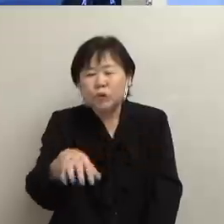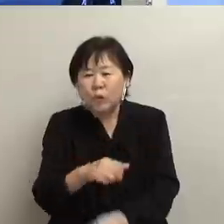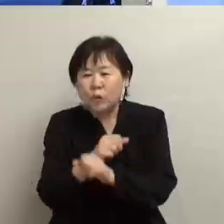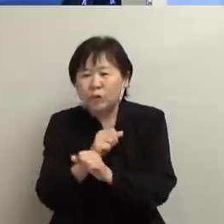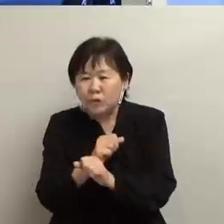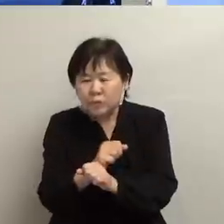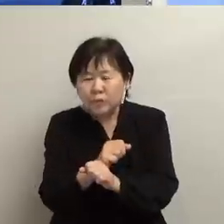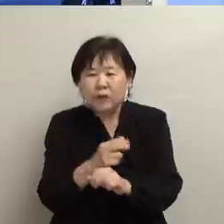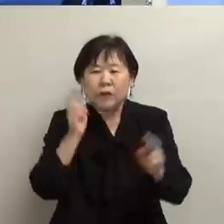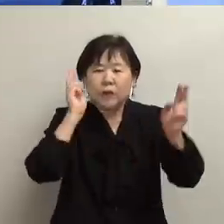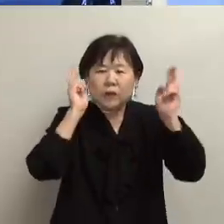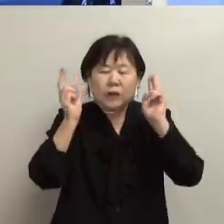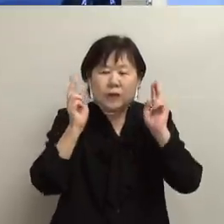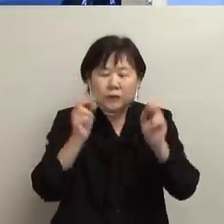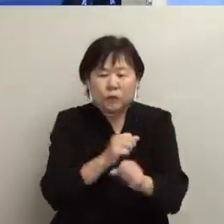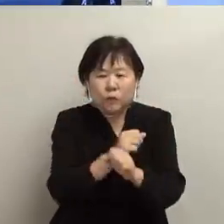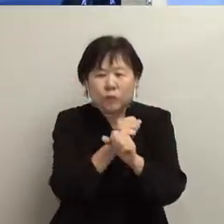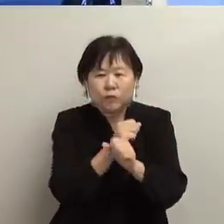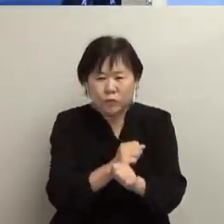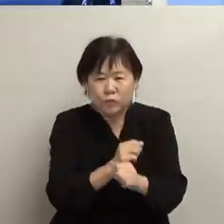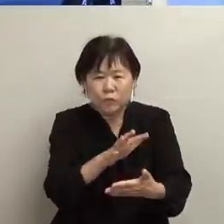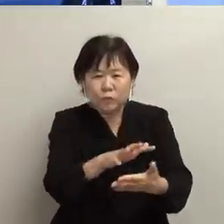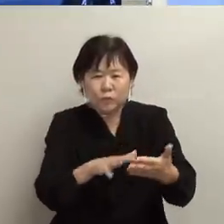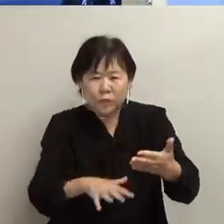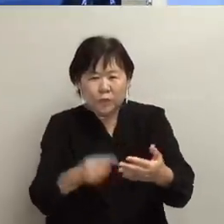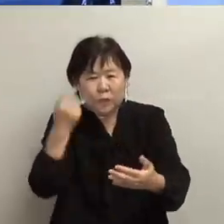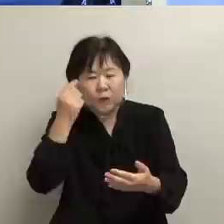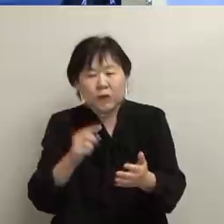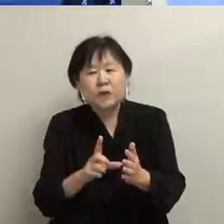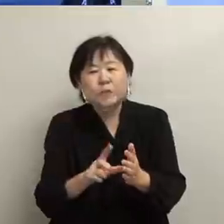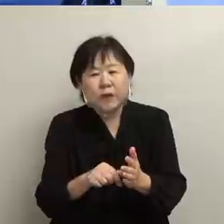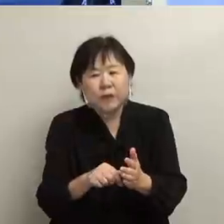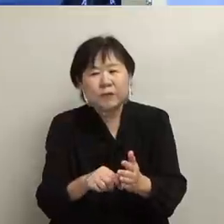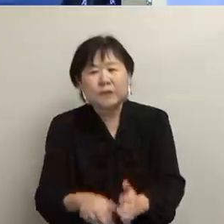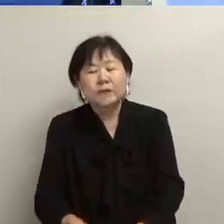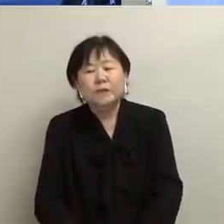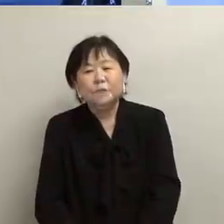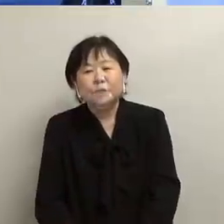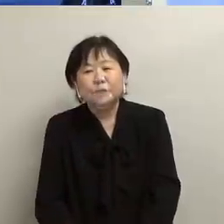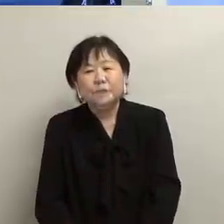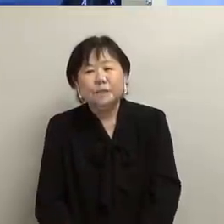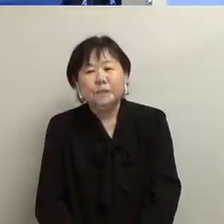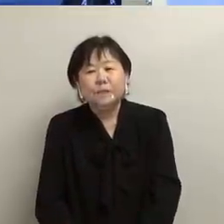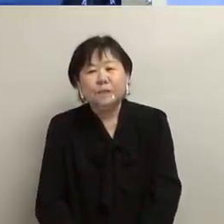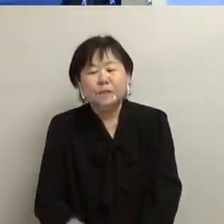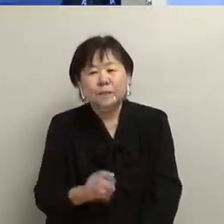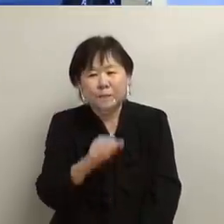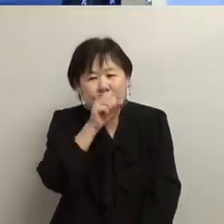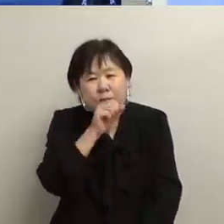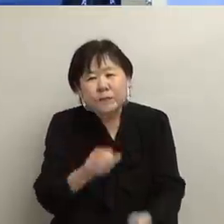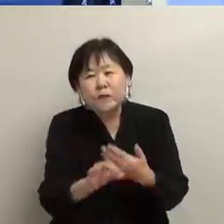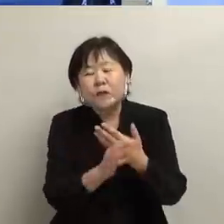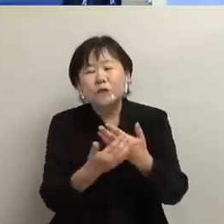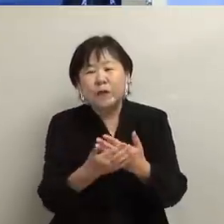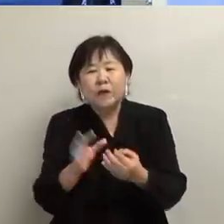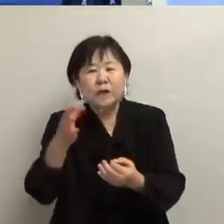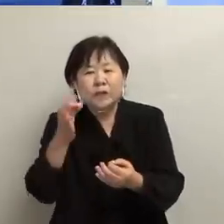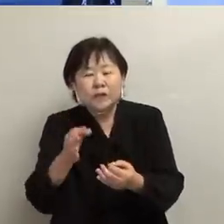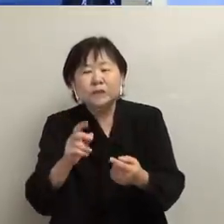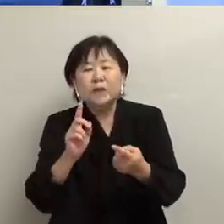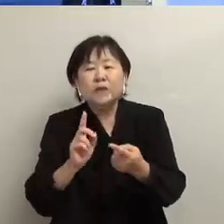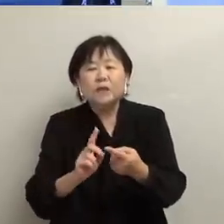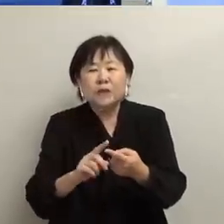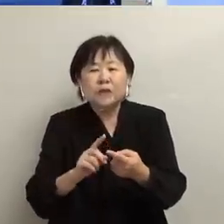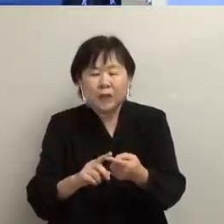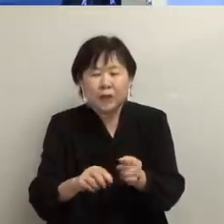の取り組みのデータから考えるとやはりそのなんでしょうかそういうメリット金銭的なメリットがあるって言う